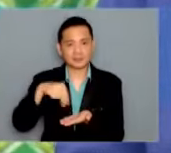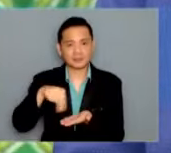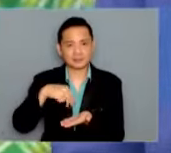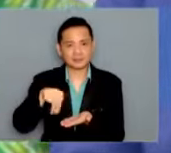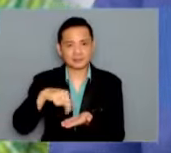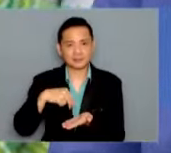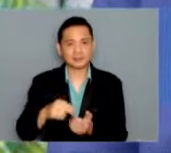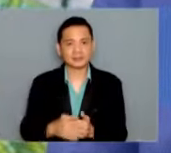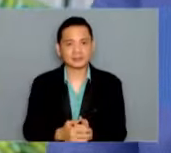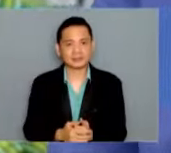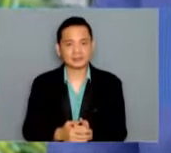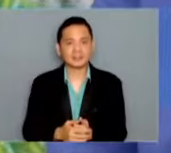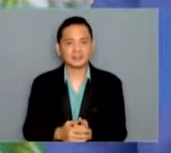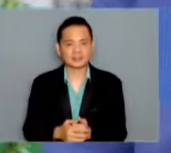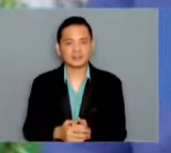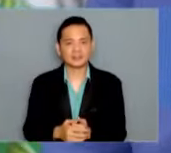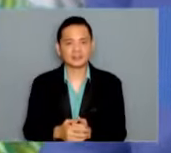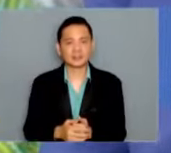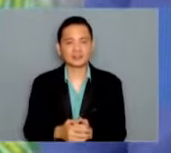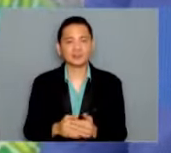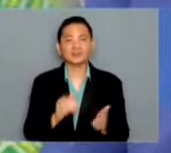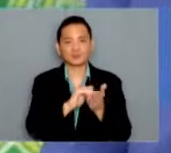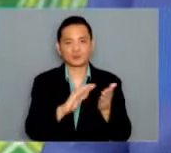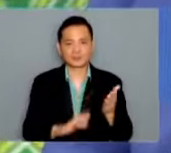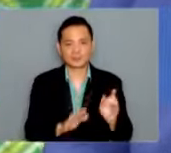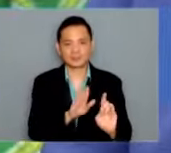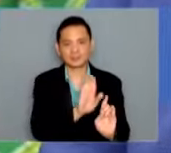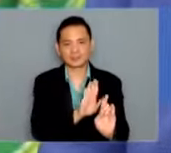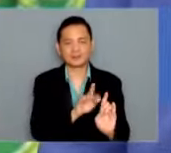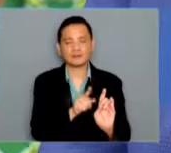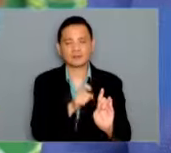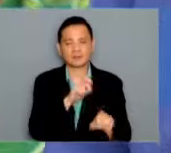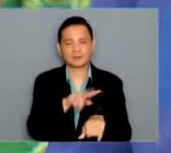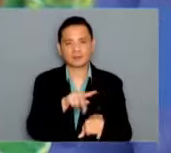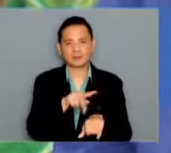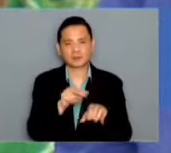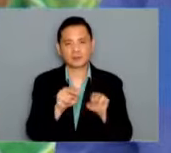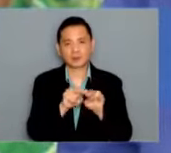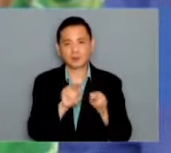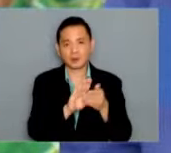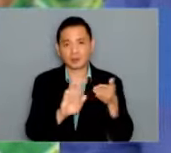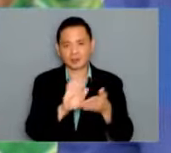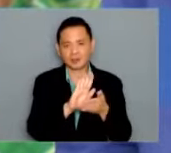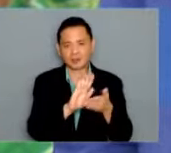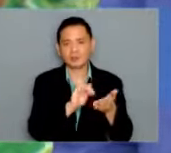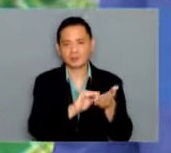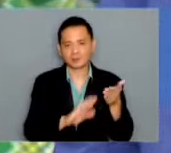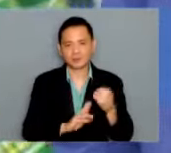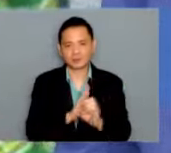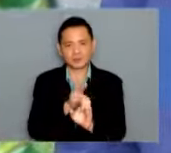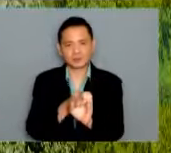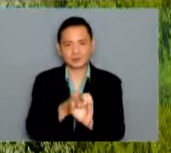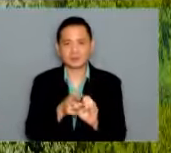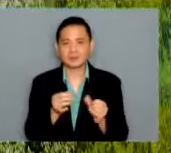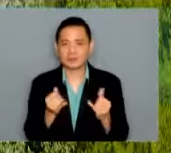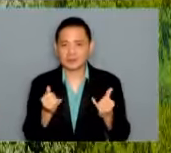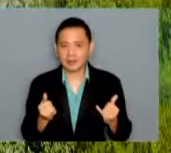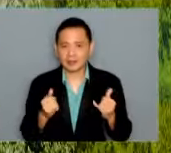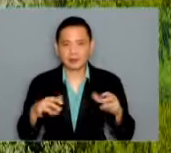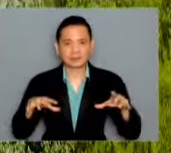what you call the students ng Philippine Normal College then and alumni. But now we are already